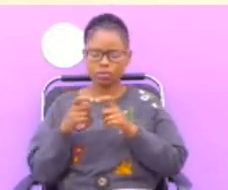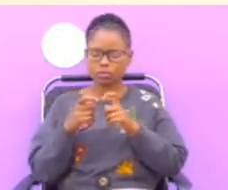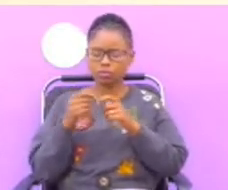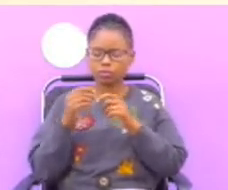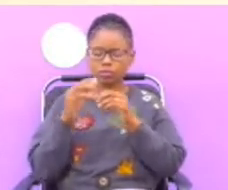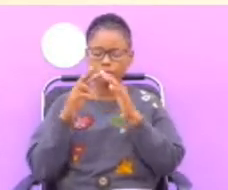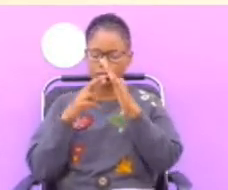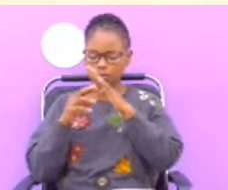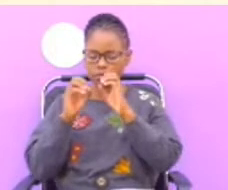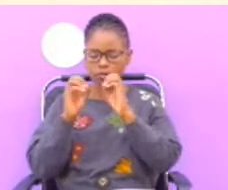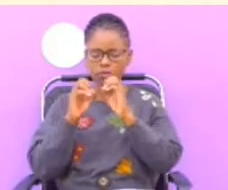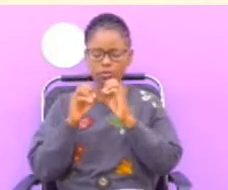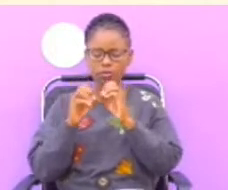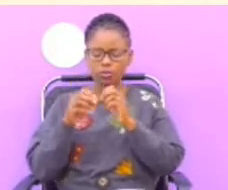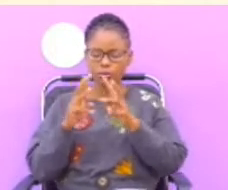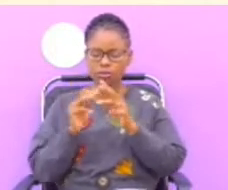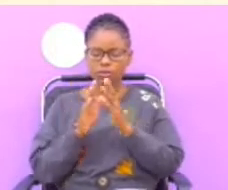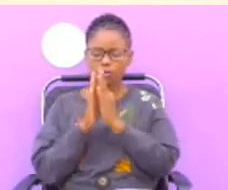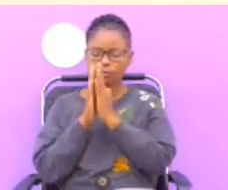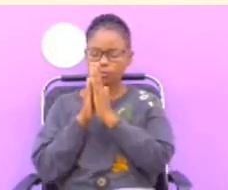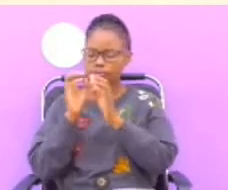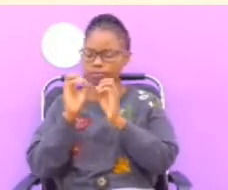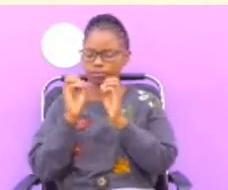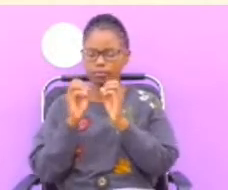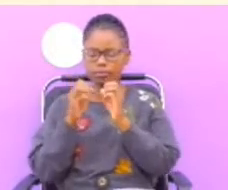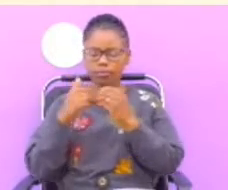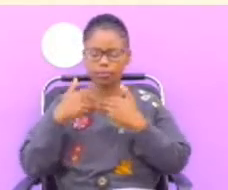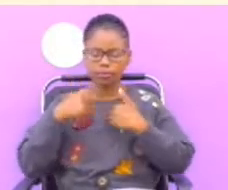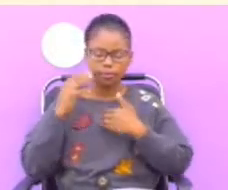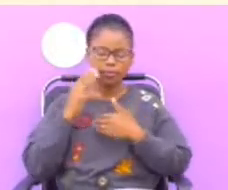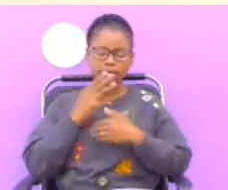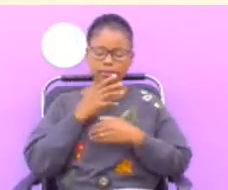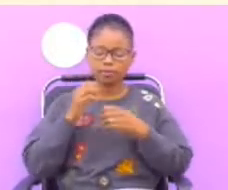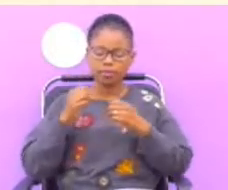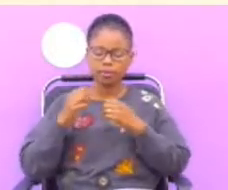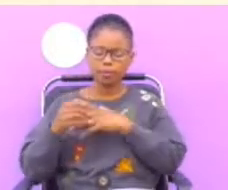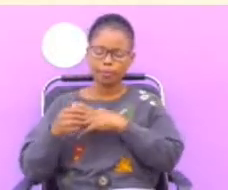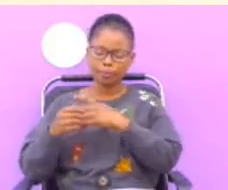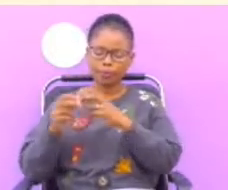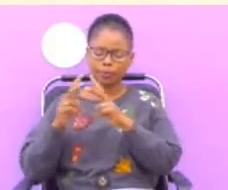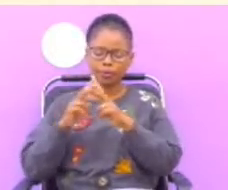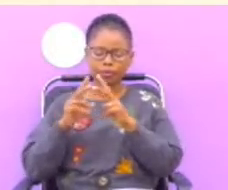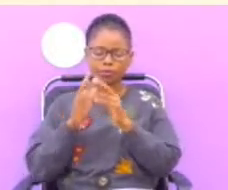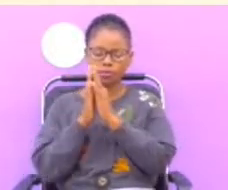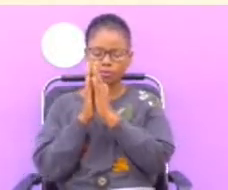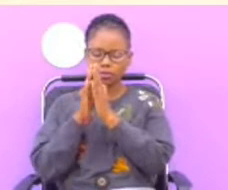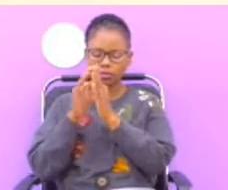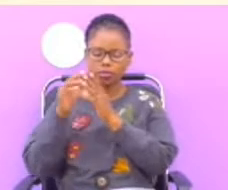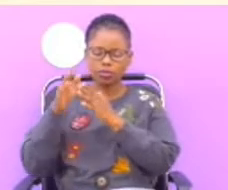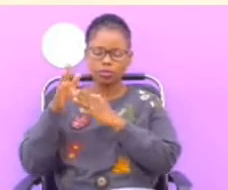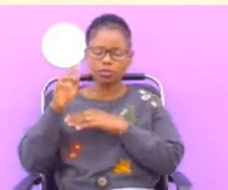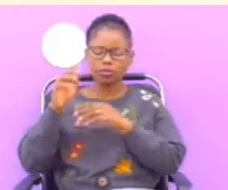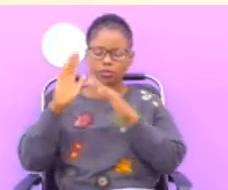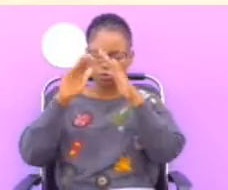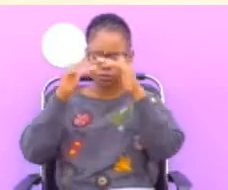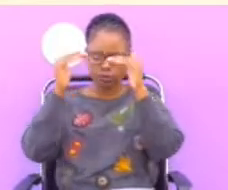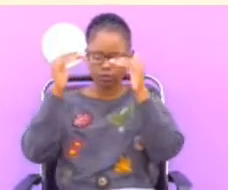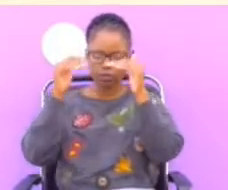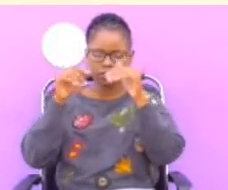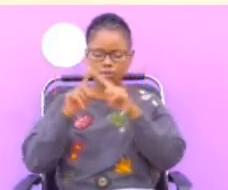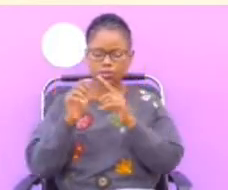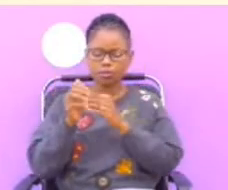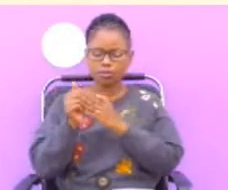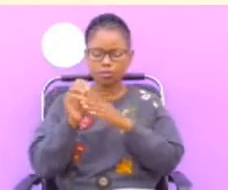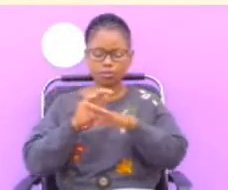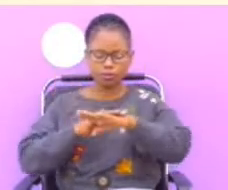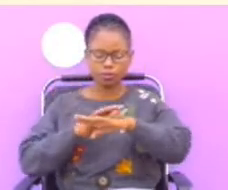njĩra itegũkũgocithia. Na tondũ nĩ ũrĩ tha na nĩ ũrĩ hinya, wĩgocithie we Ngai wa igũrũ, wĩonanie we mũrĩithi